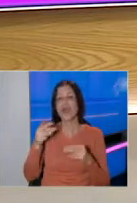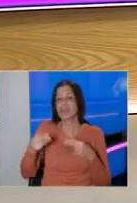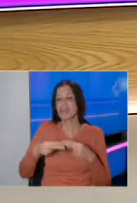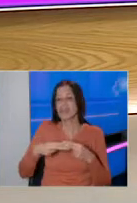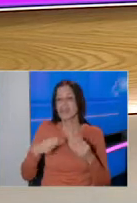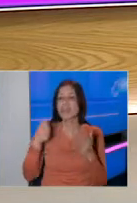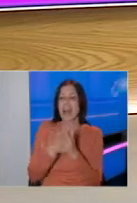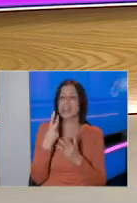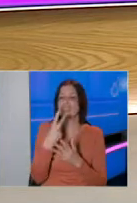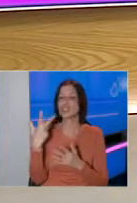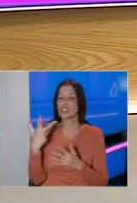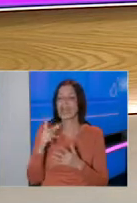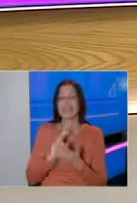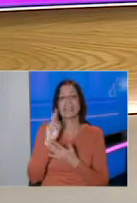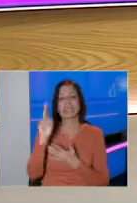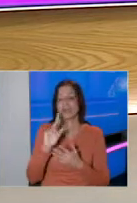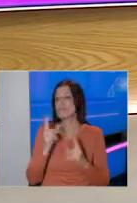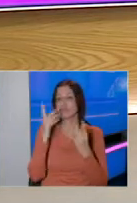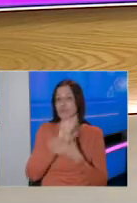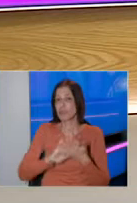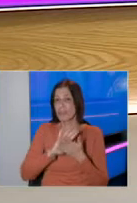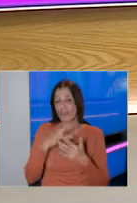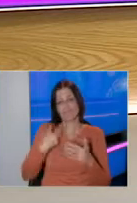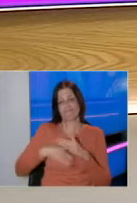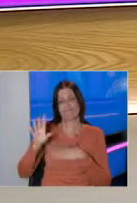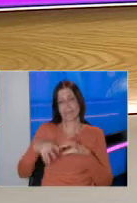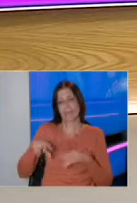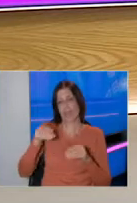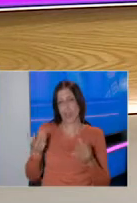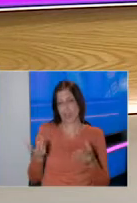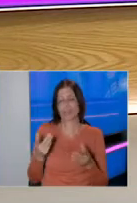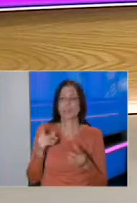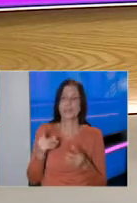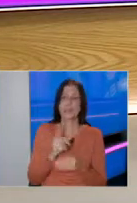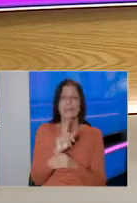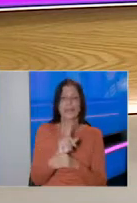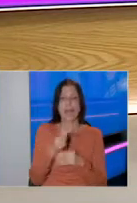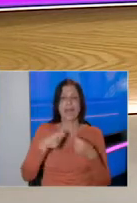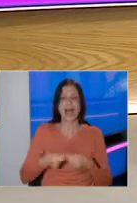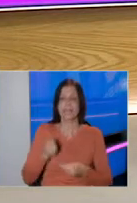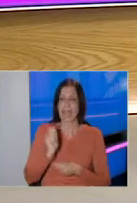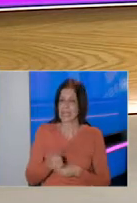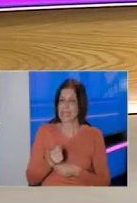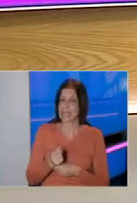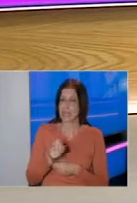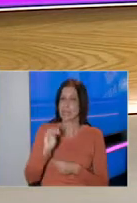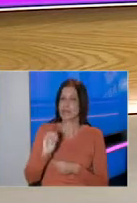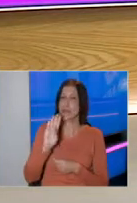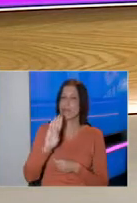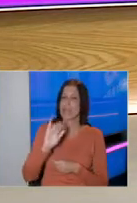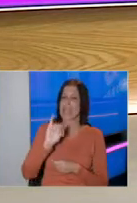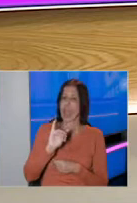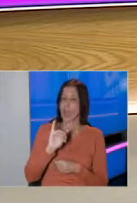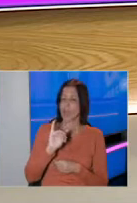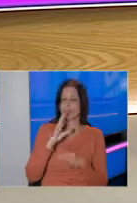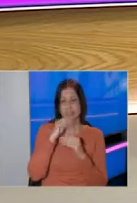עד ה-23 בדצמבר לא יקרה שום דבר, אנחנו נצא לבחירות כך או אחרת. בינתיים, חבר הכנסת משה בוגי יעלון מתייחס היום אצלנו